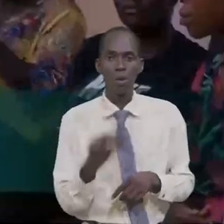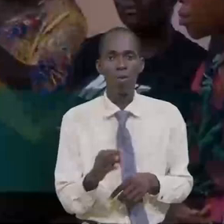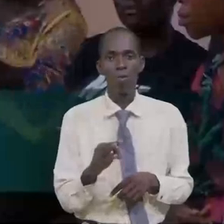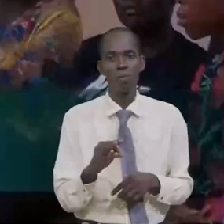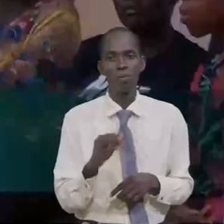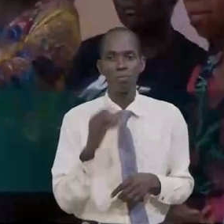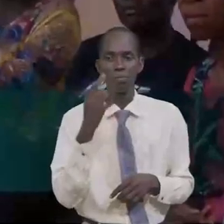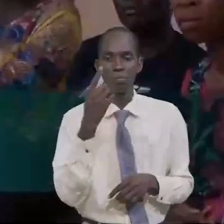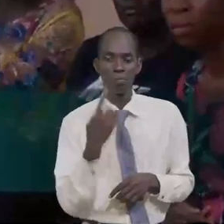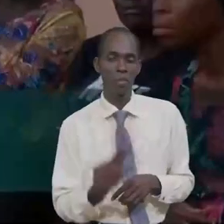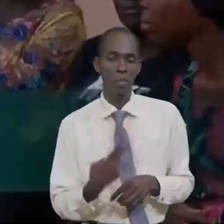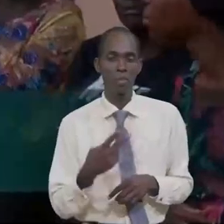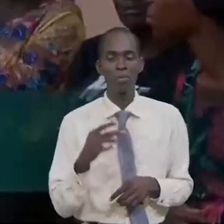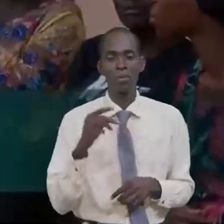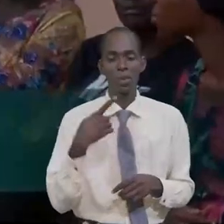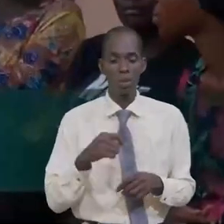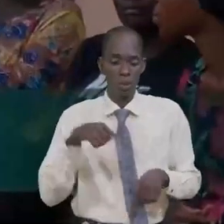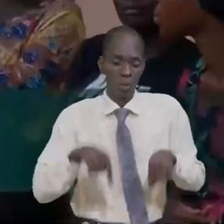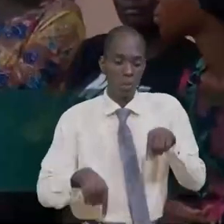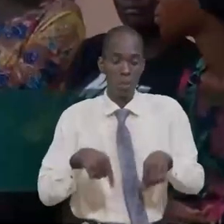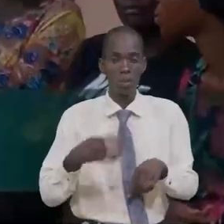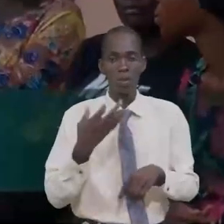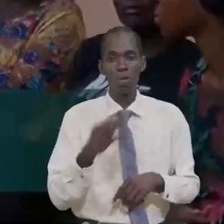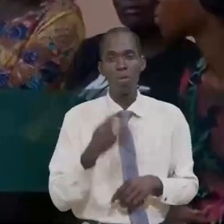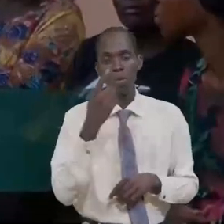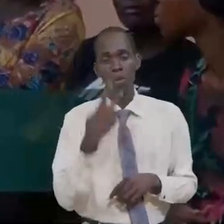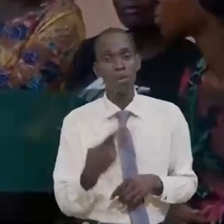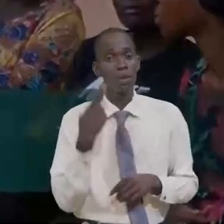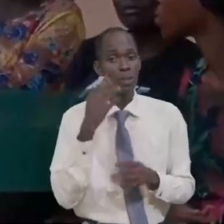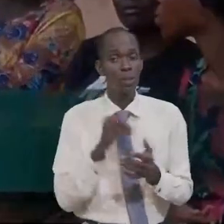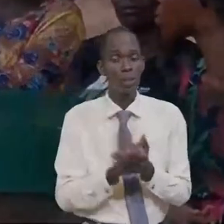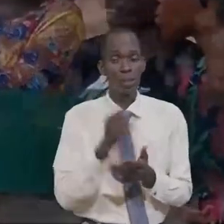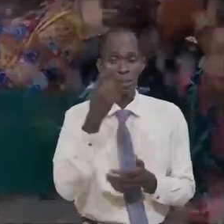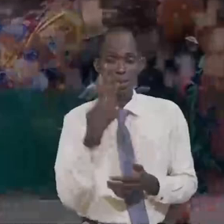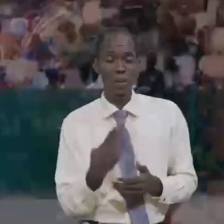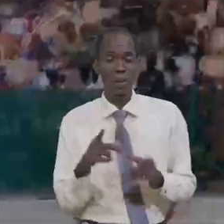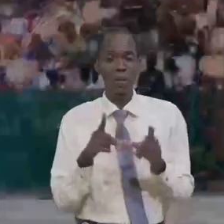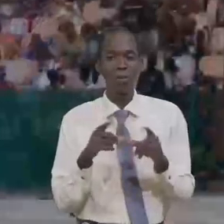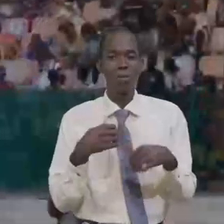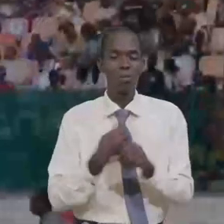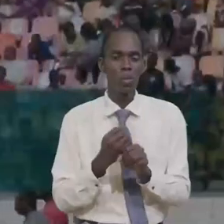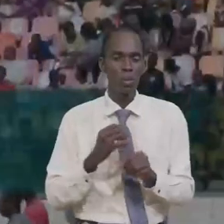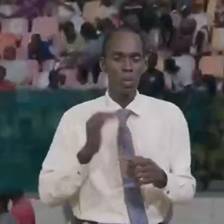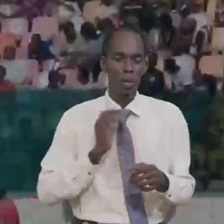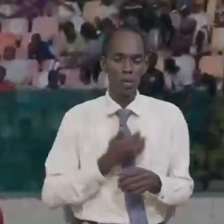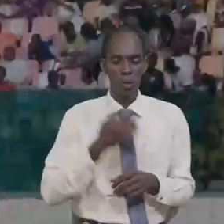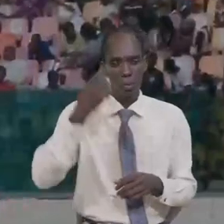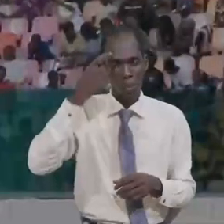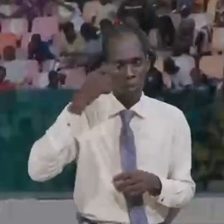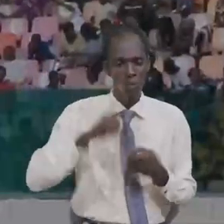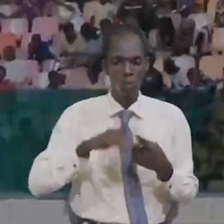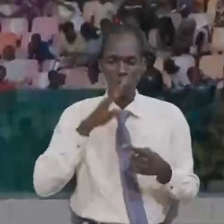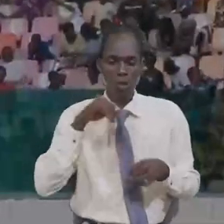la médiocrité nous paralyse paralyse nos pensées la paralysie